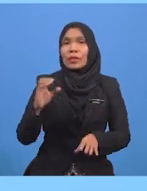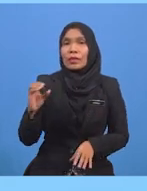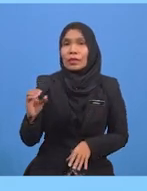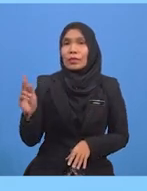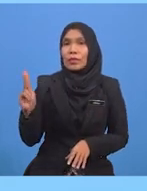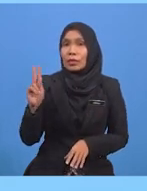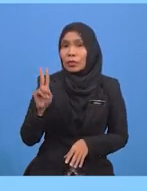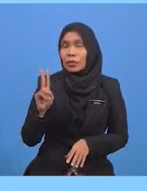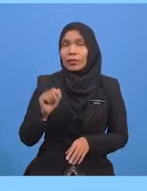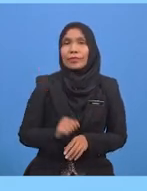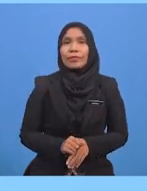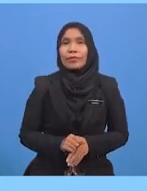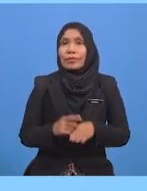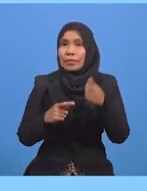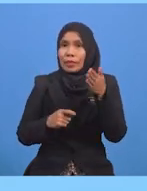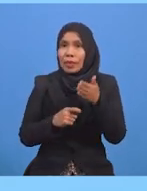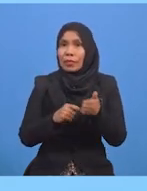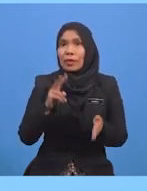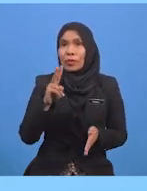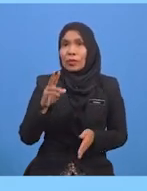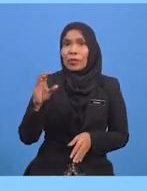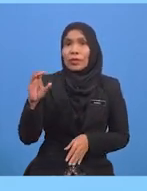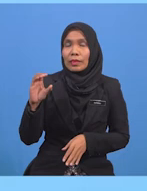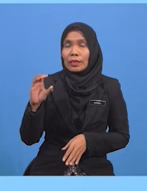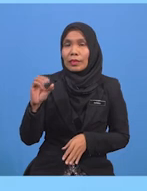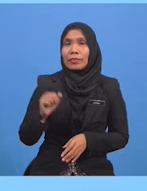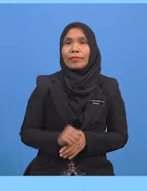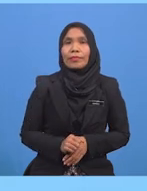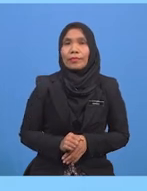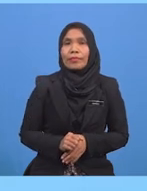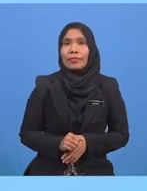C kuasa 2 tambah 2C